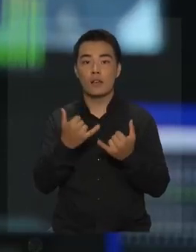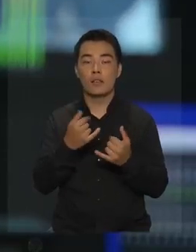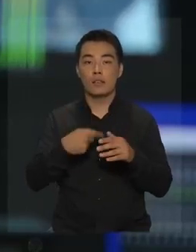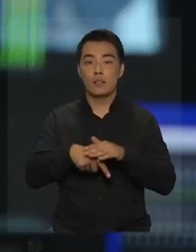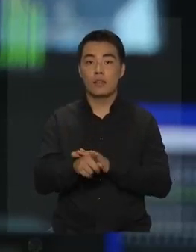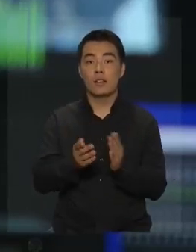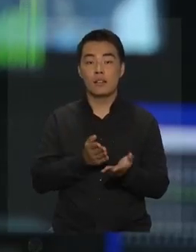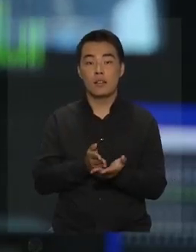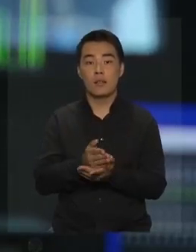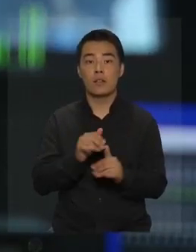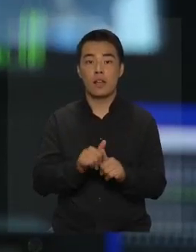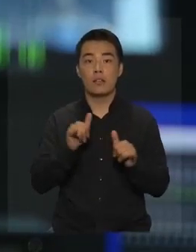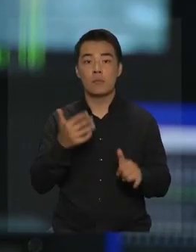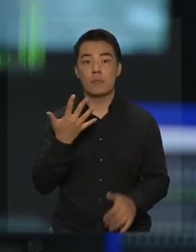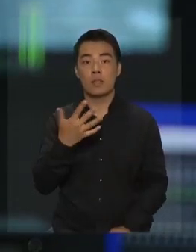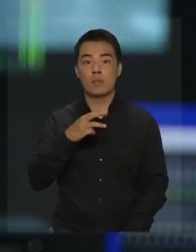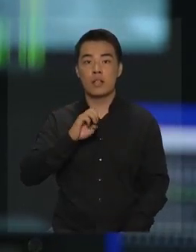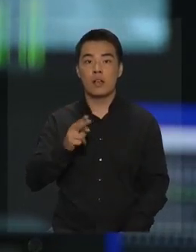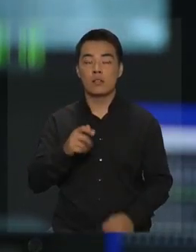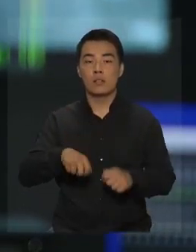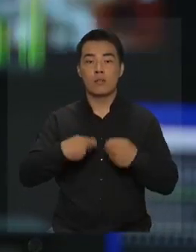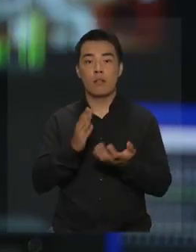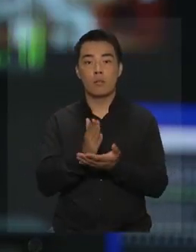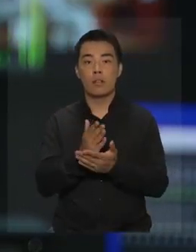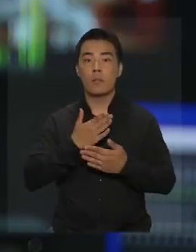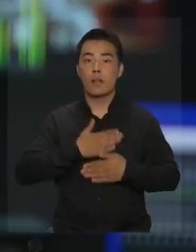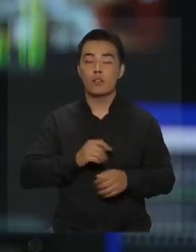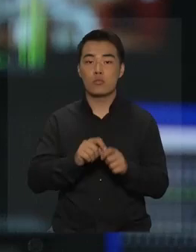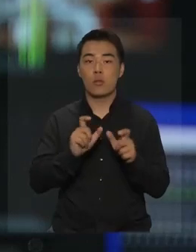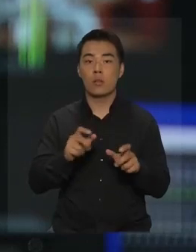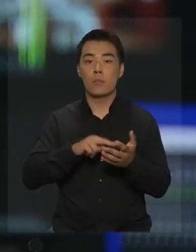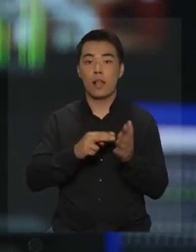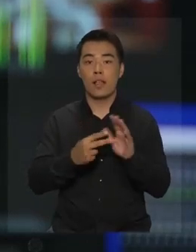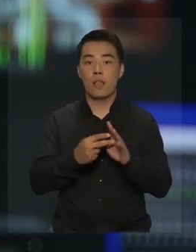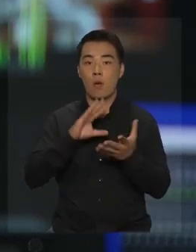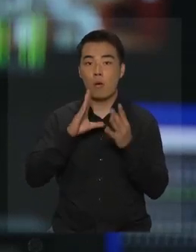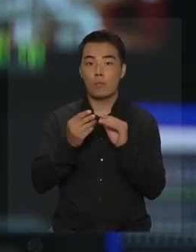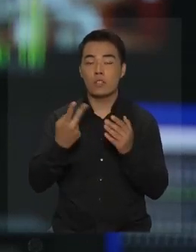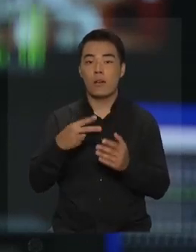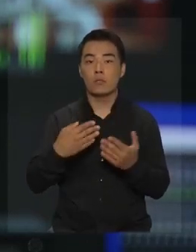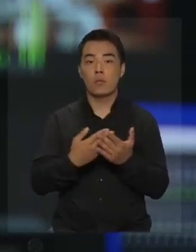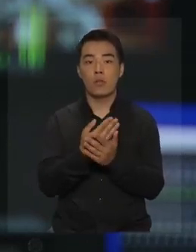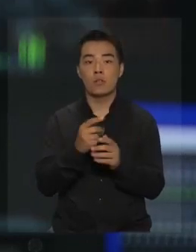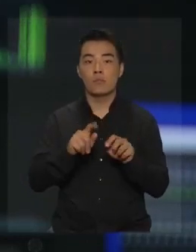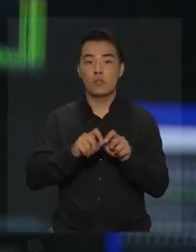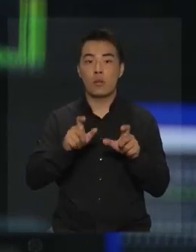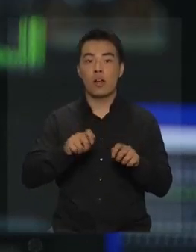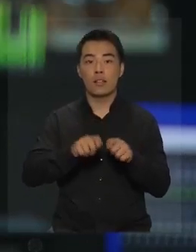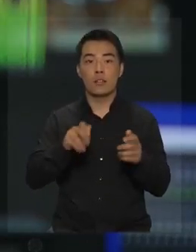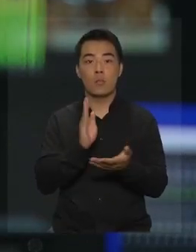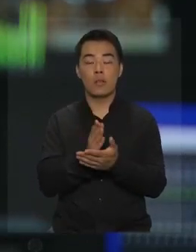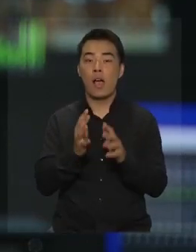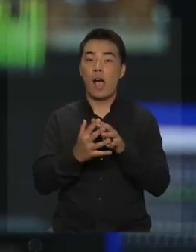білім саласын дамытуға 5 миллиард теңге бөлінеді. Өңірде жайлы мектеп ұлттық жобасы аясында 20 жаңа оқу орны ашылады. Ал